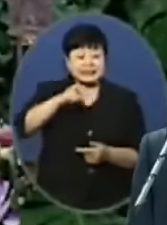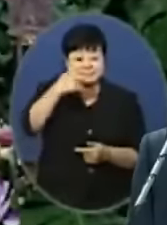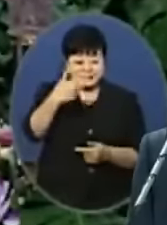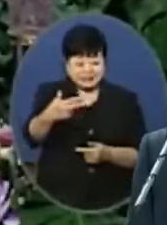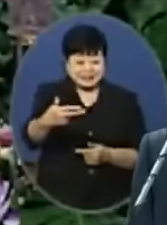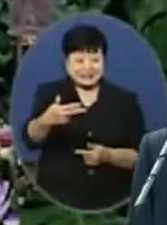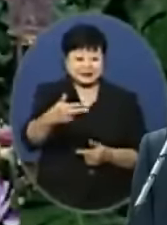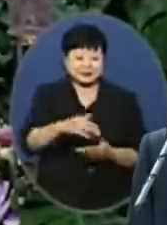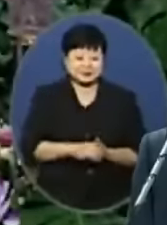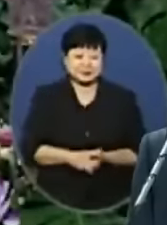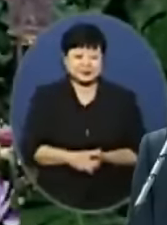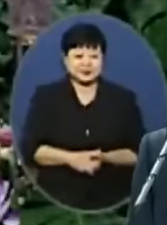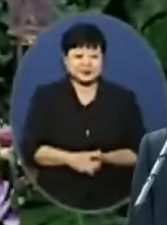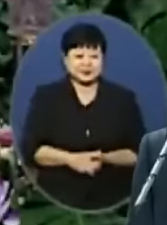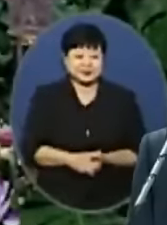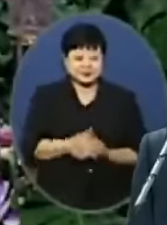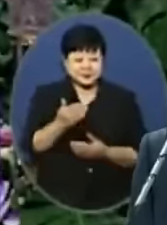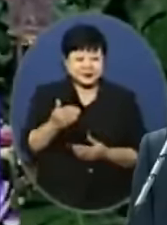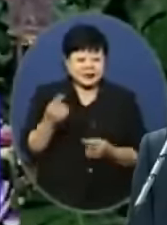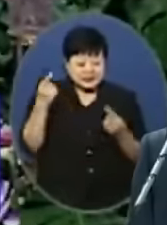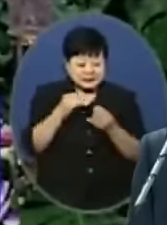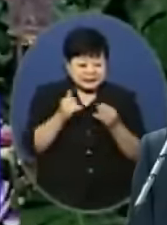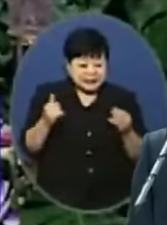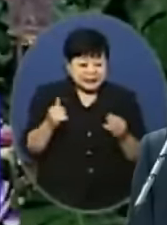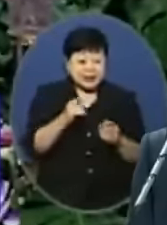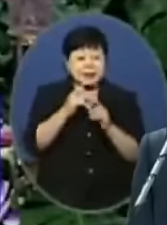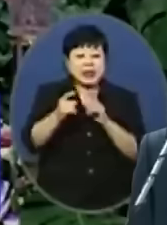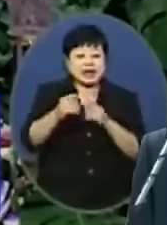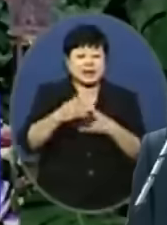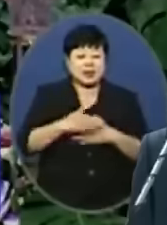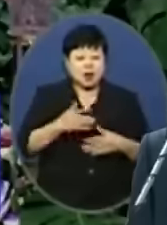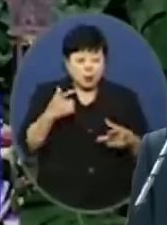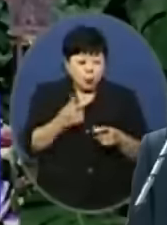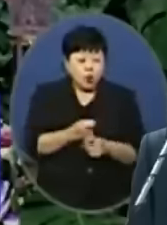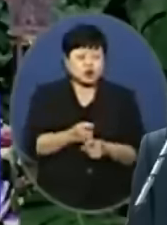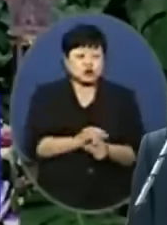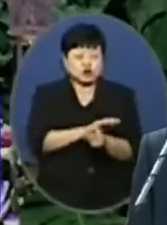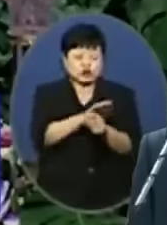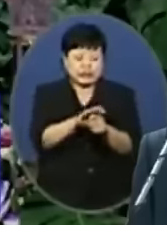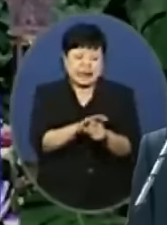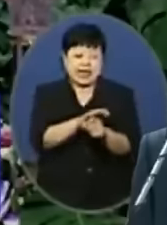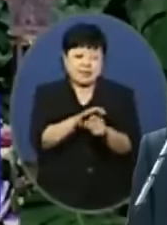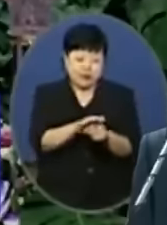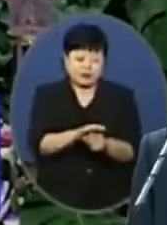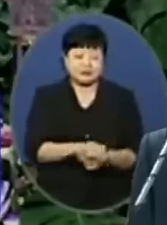28절로 37절에 보면 너희 듣는 자에게 내가 이르노라 너희 원수를